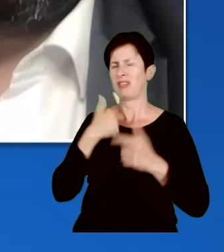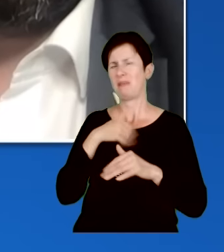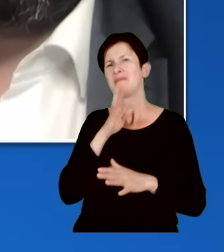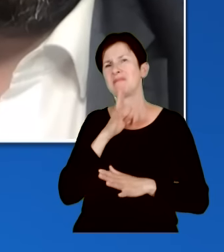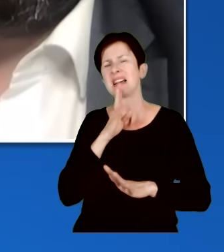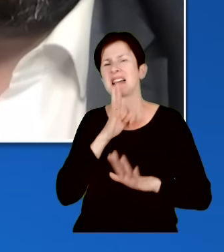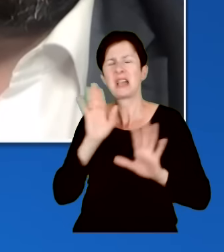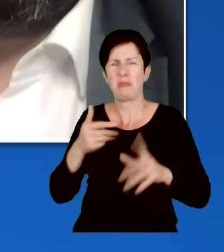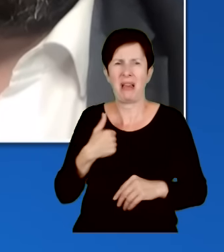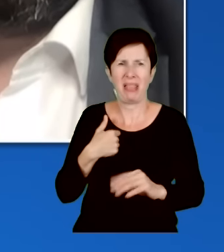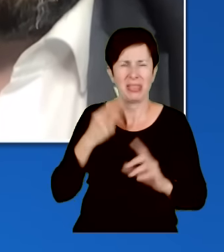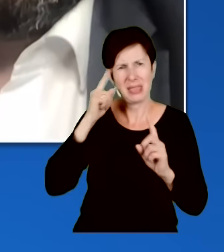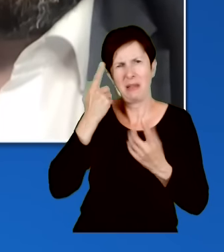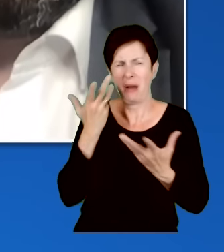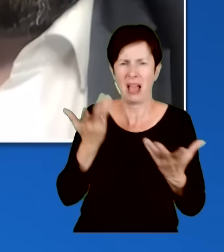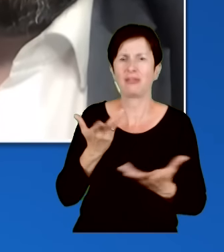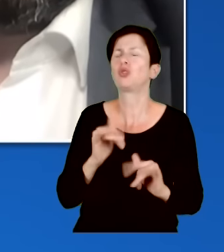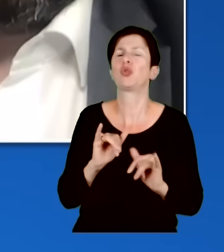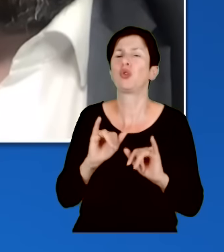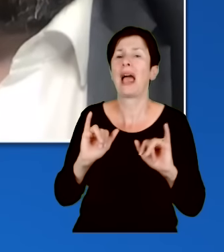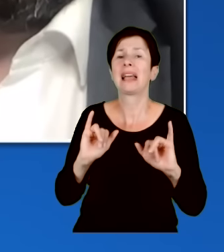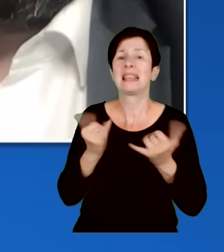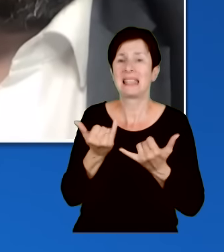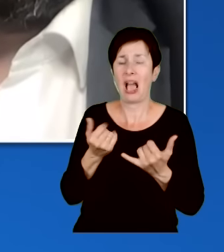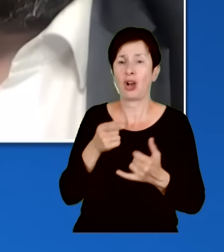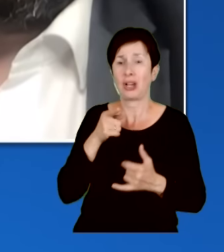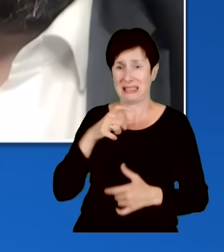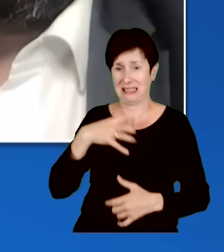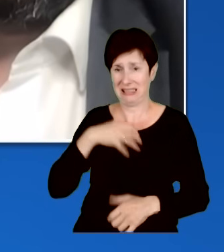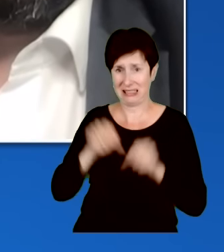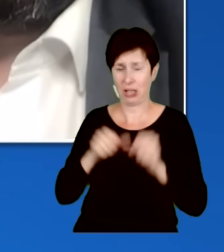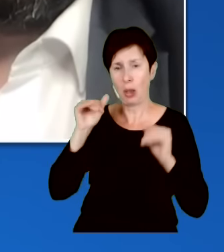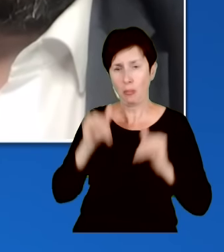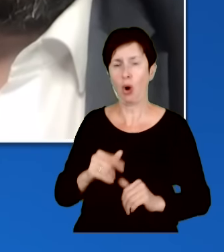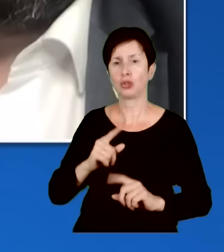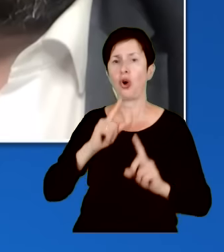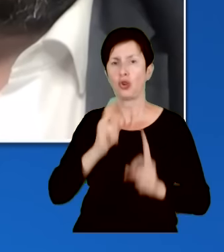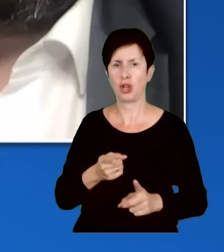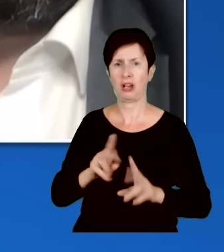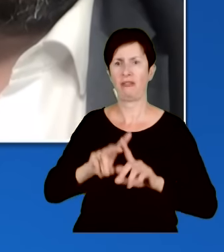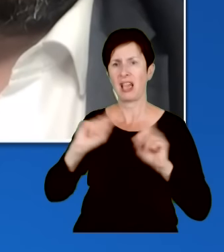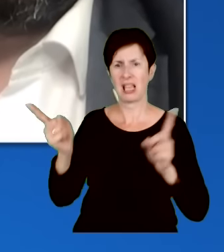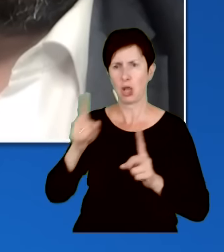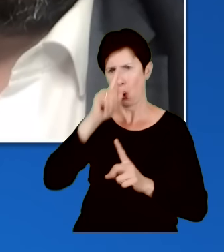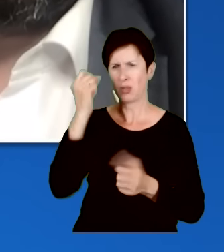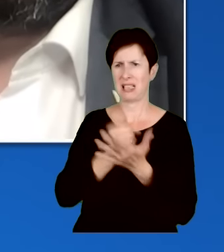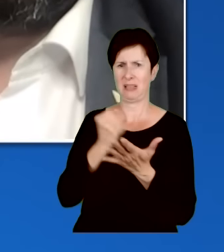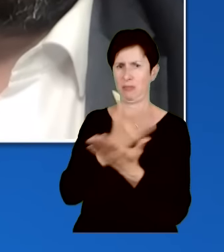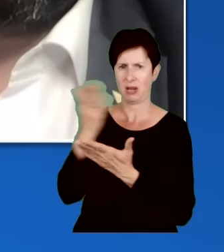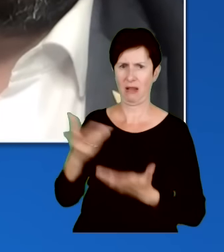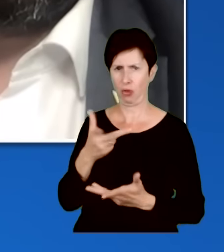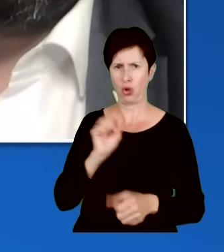ogóle nie przejmował szczególnie to jak on może orzekać w innych ludzkich sprawach Przecież to nie jest sędzia który się tylko pegasusem